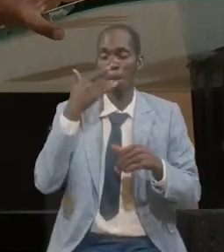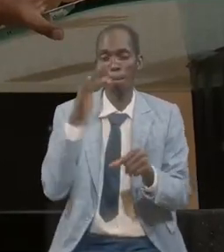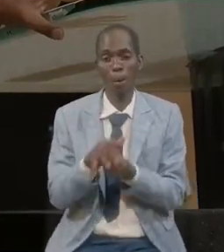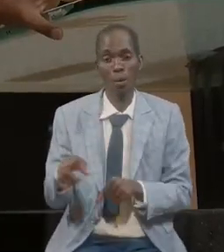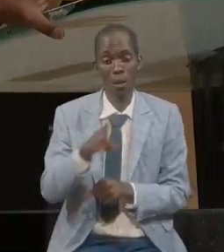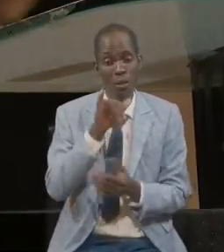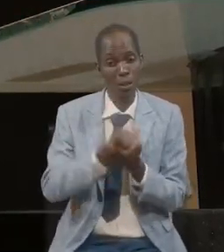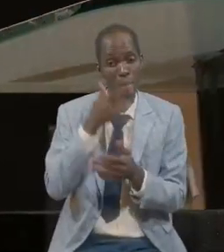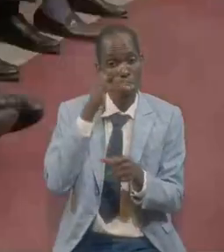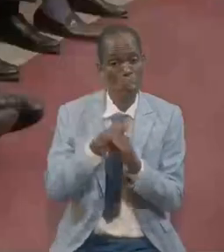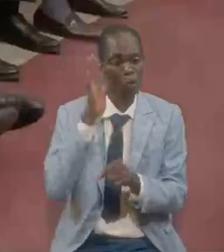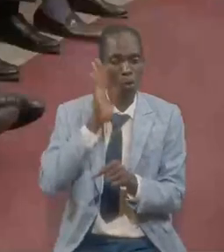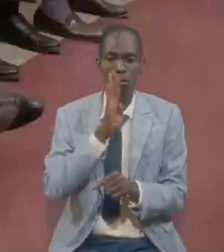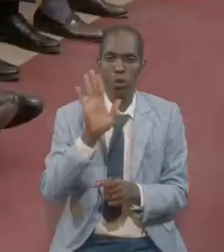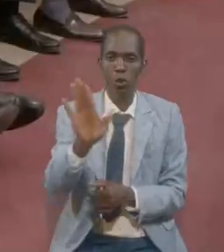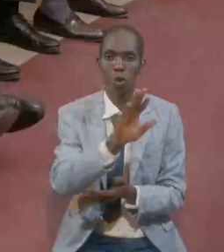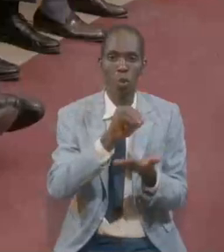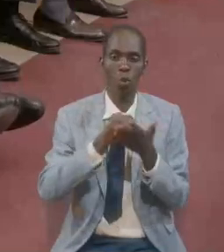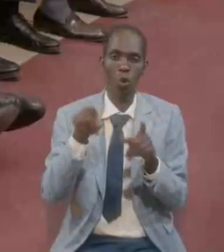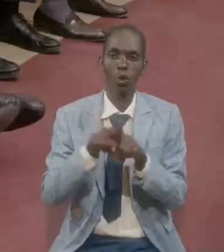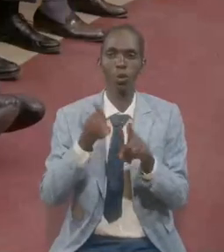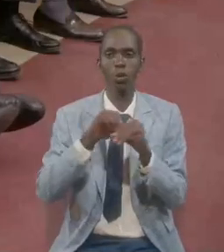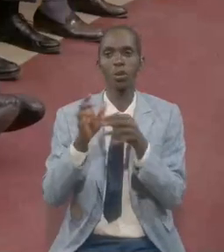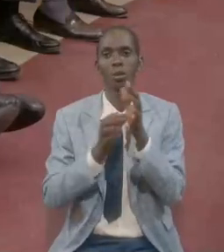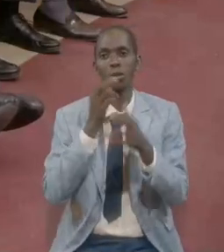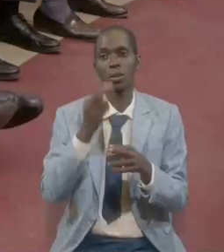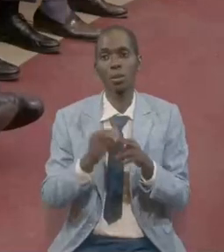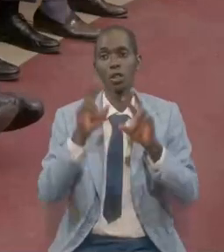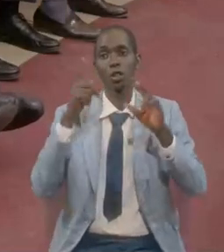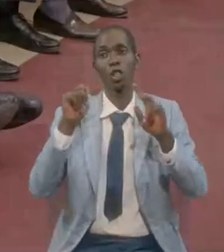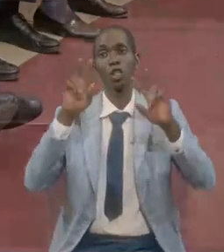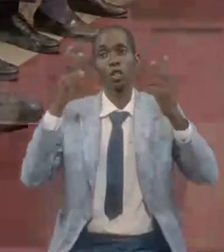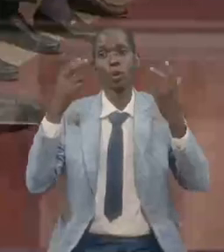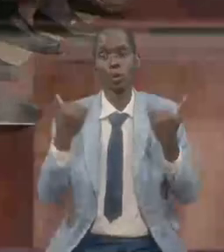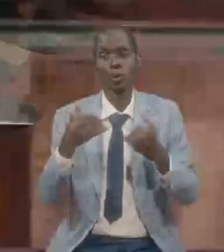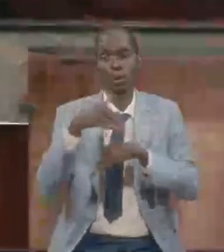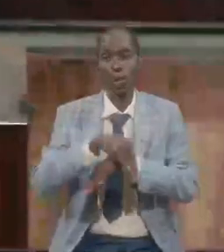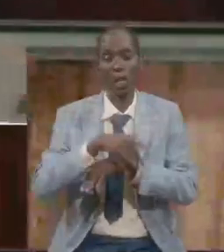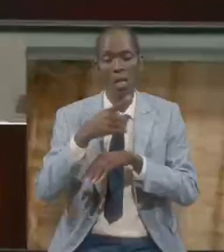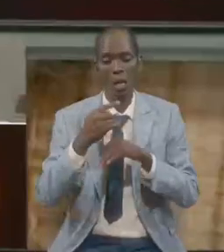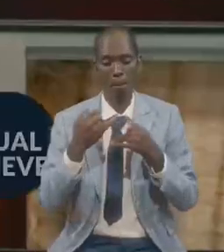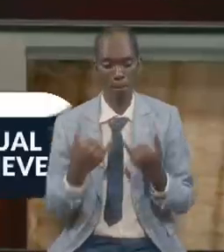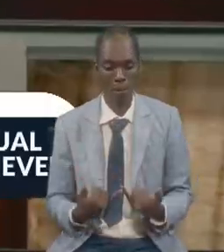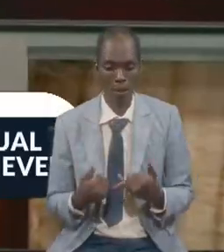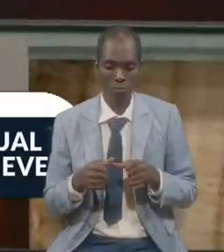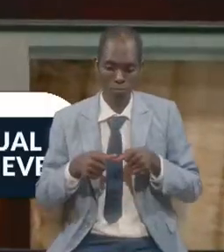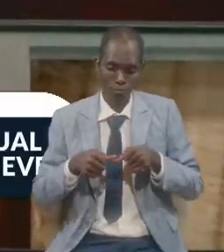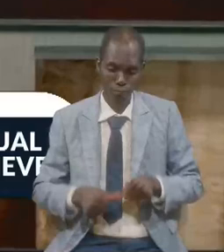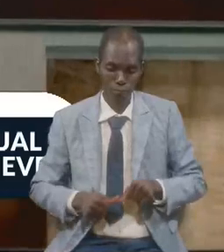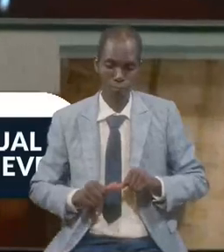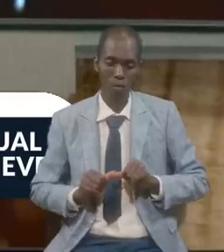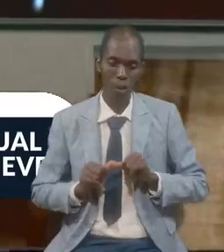cette promesse sera à vous au nom de Jésus-Christ. Dont le titre est « L'exaltation